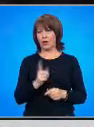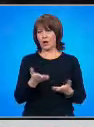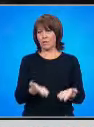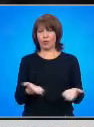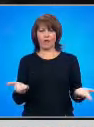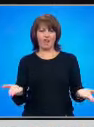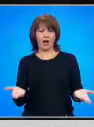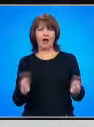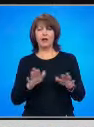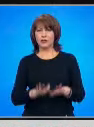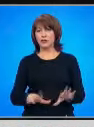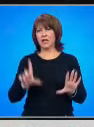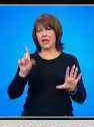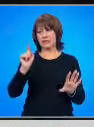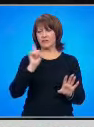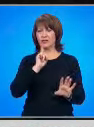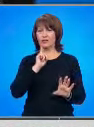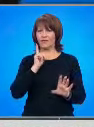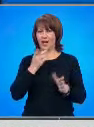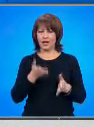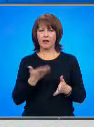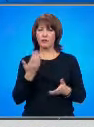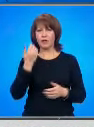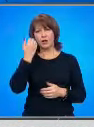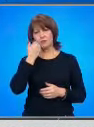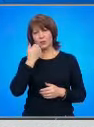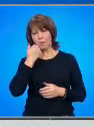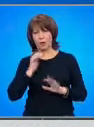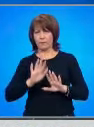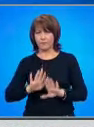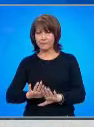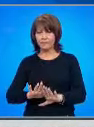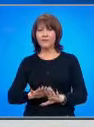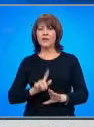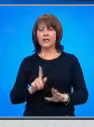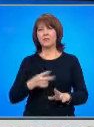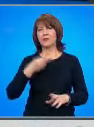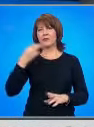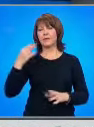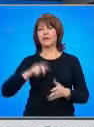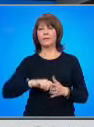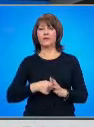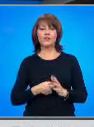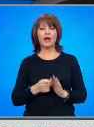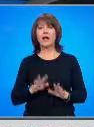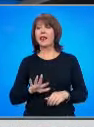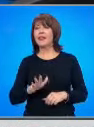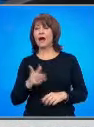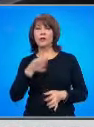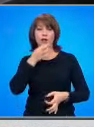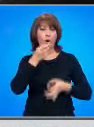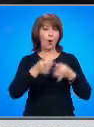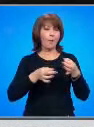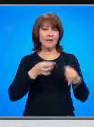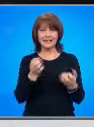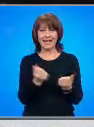можеше да останем 70 човека, които бяха изключително добре обезпечени и темата да приключи. Можеше някой да обясни на тези хора там